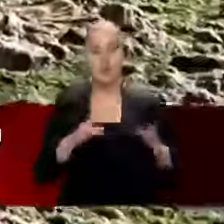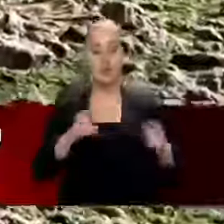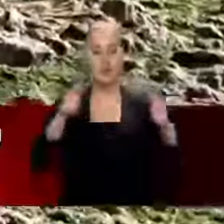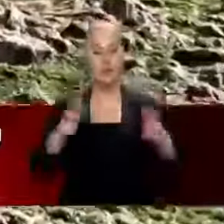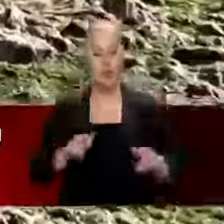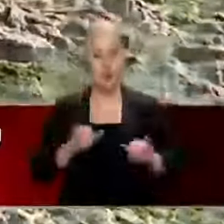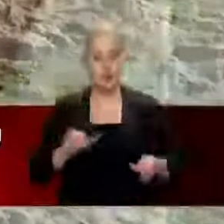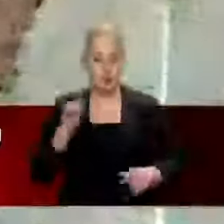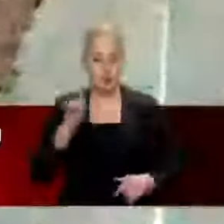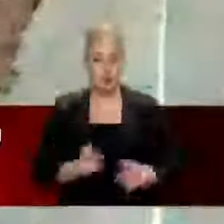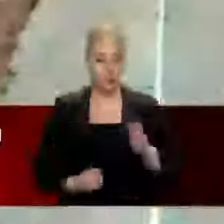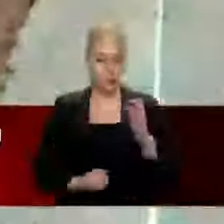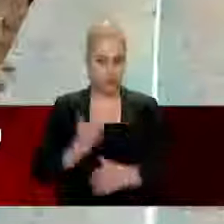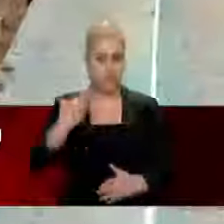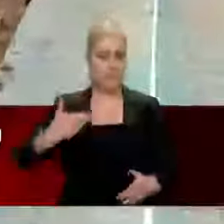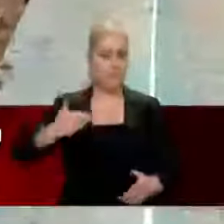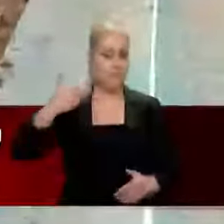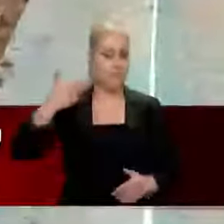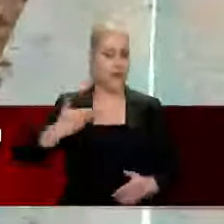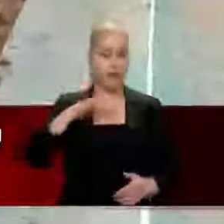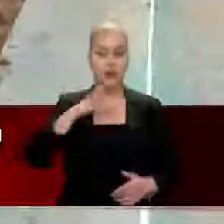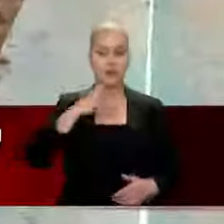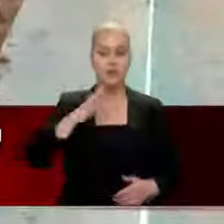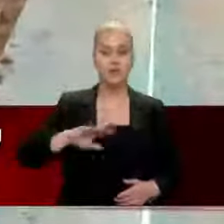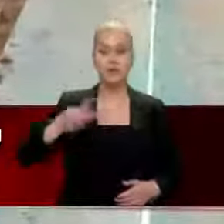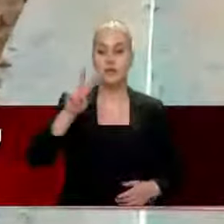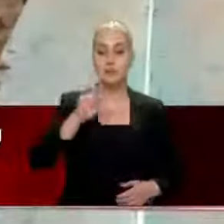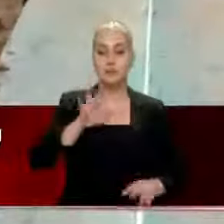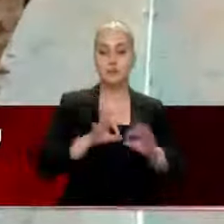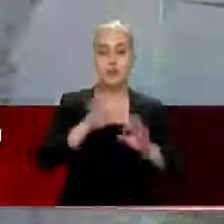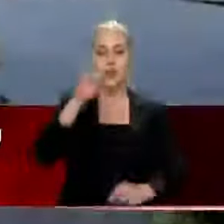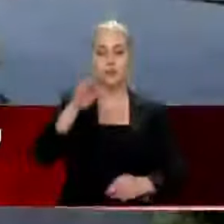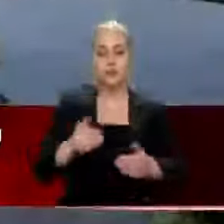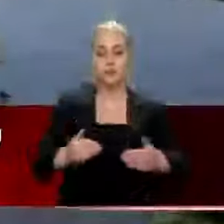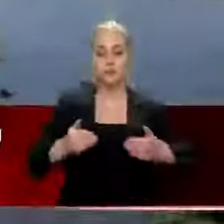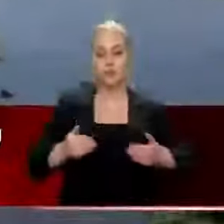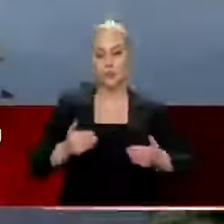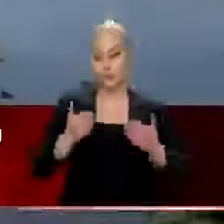sahilde ortaya çıktı. Marmara Denizi yaklaşık 25 metre çekildi.